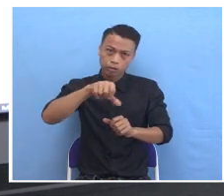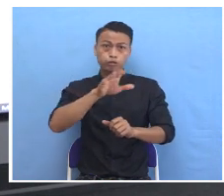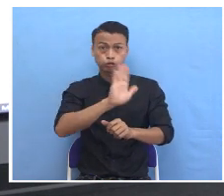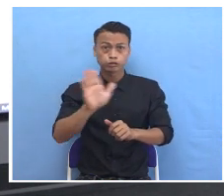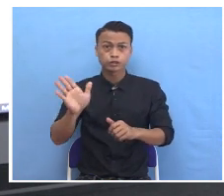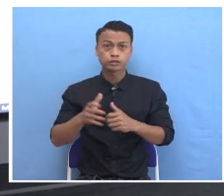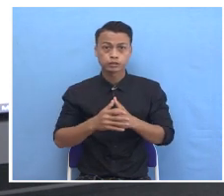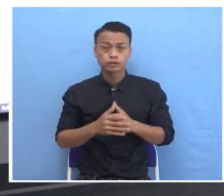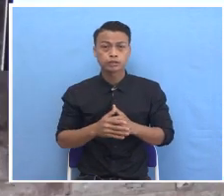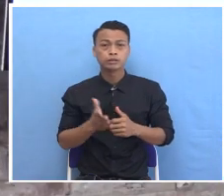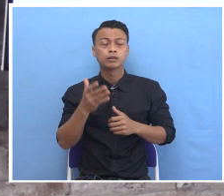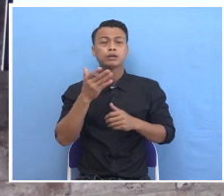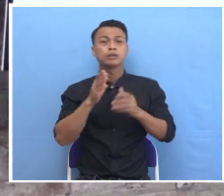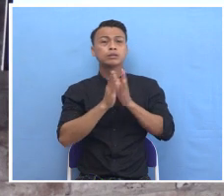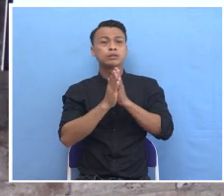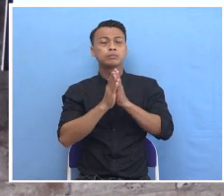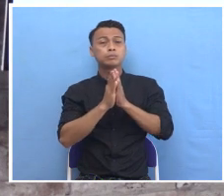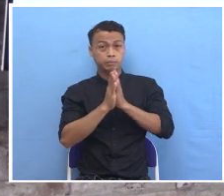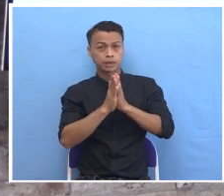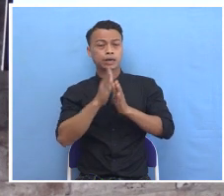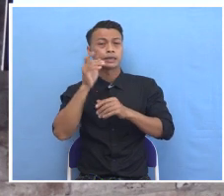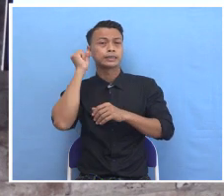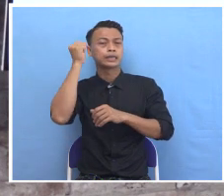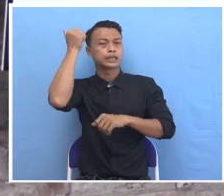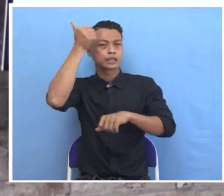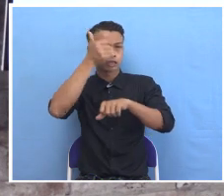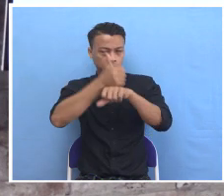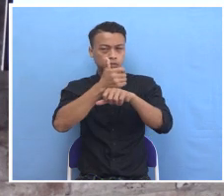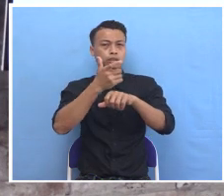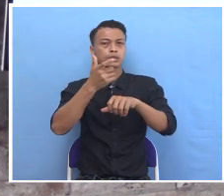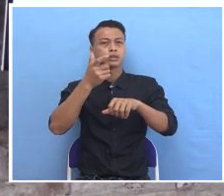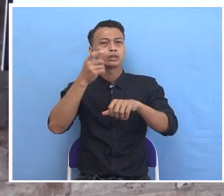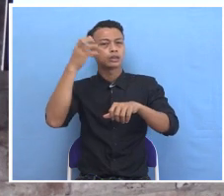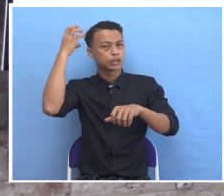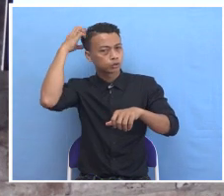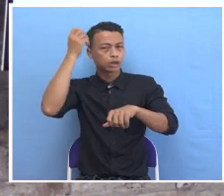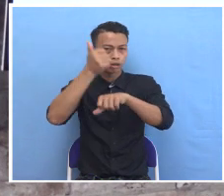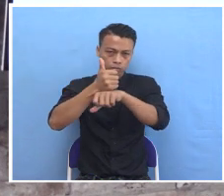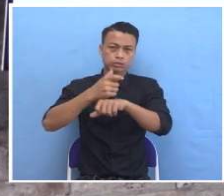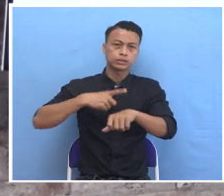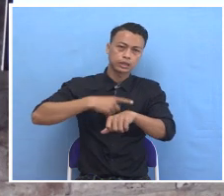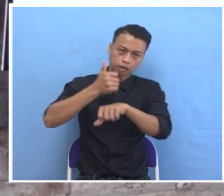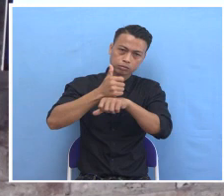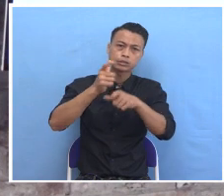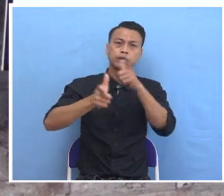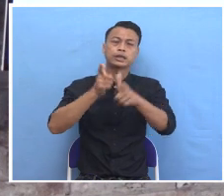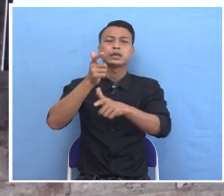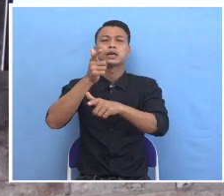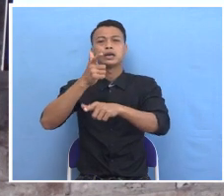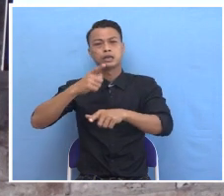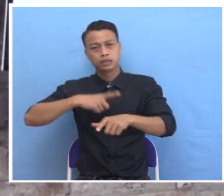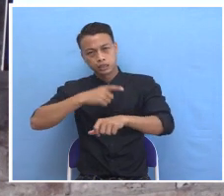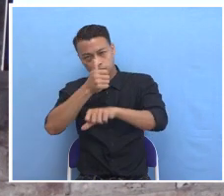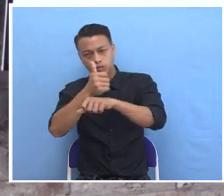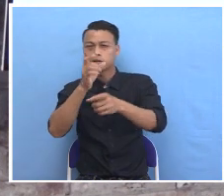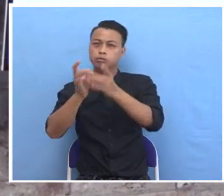damu jono lo gong zong ni ye kana ga ula zong pio dore gong zong ni suro a gong lo bara bo jono lo nengai ye paka gong zong ni le shime lena kai nare gong